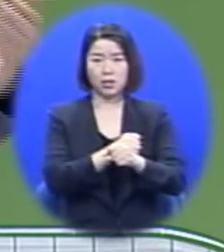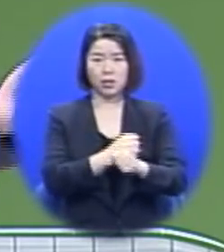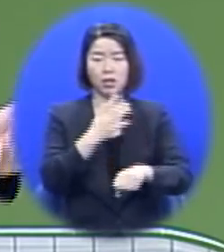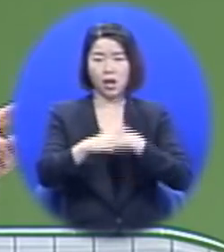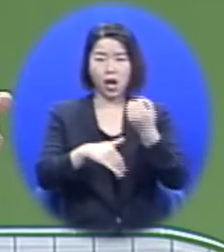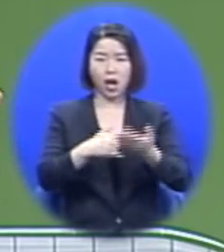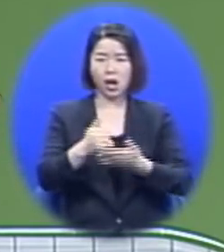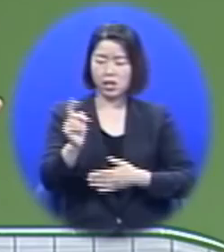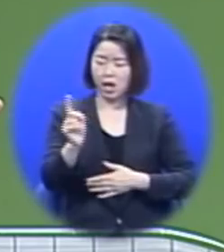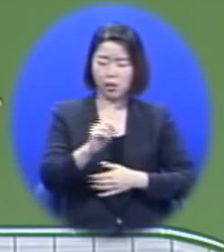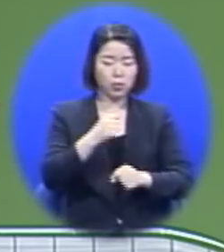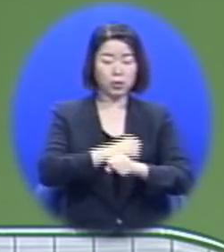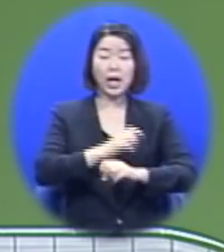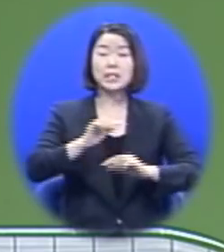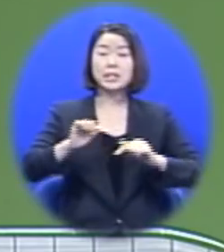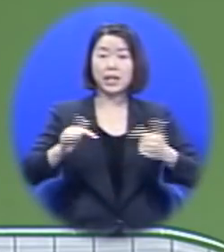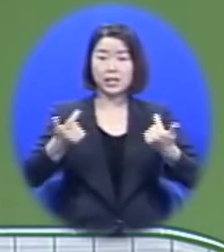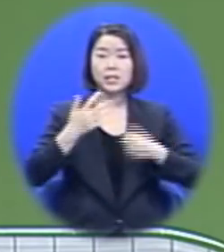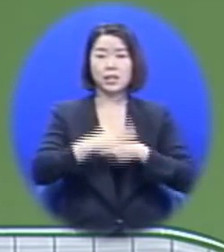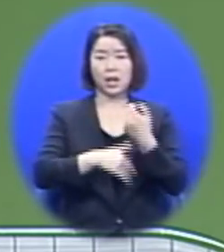하나님은 아무것도 안 하시는 하나님,